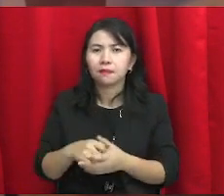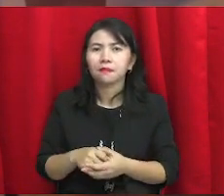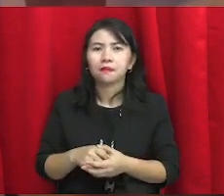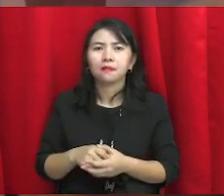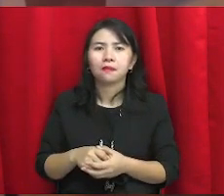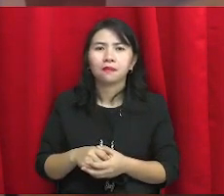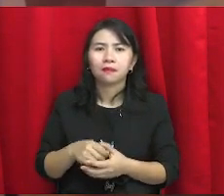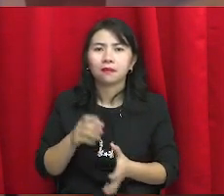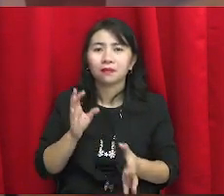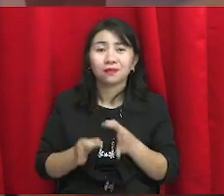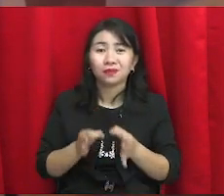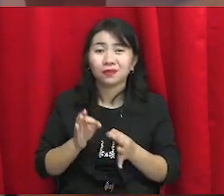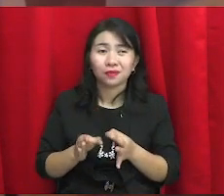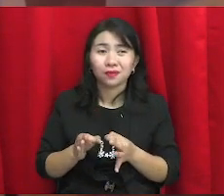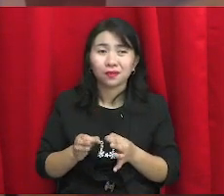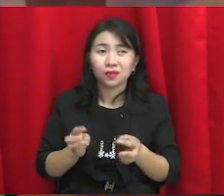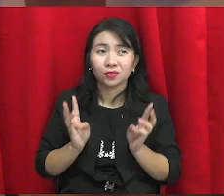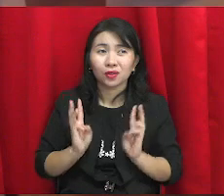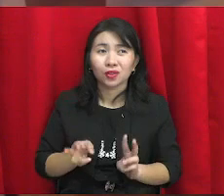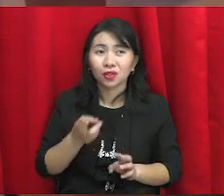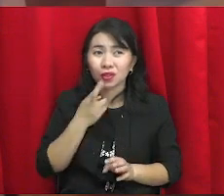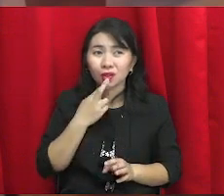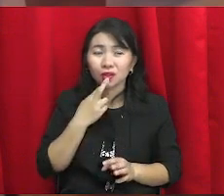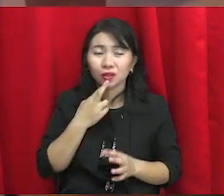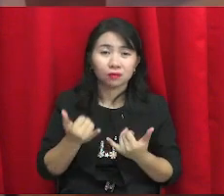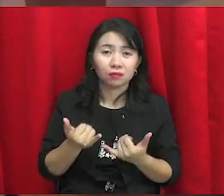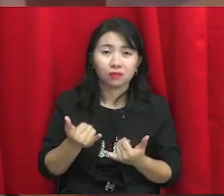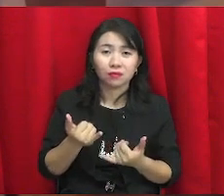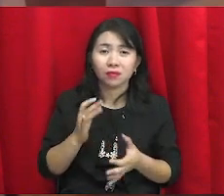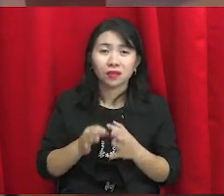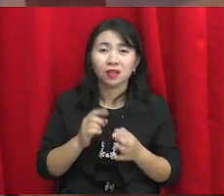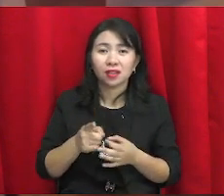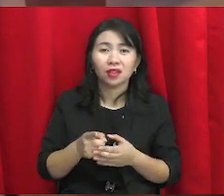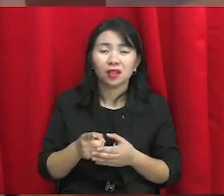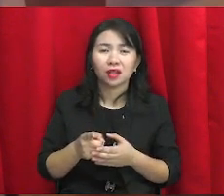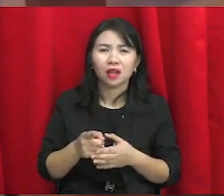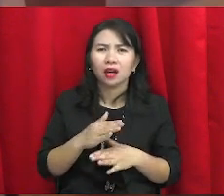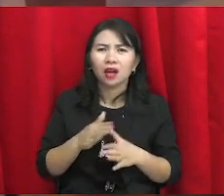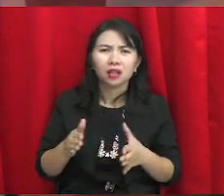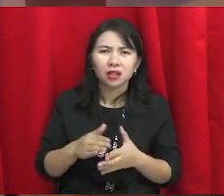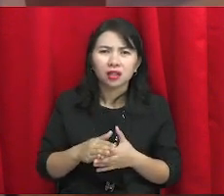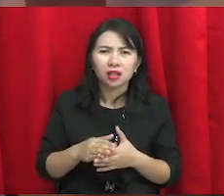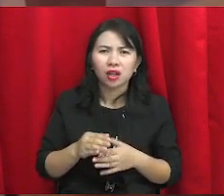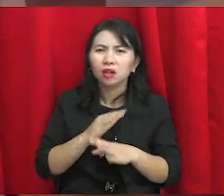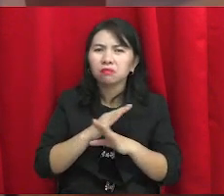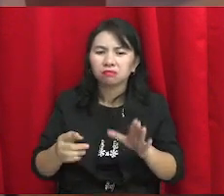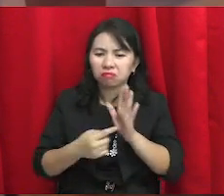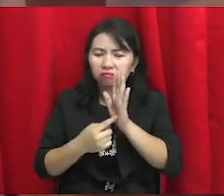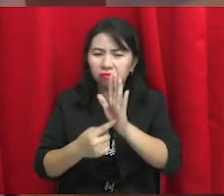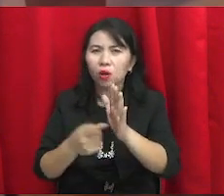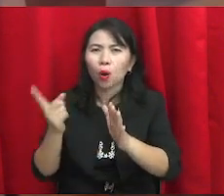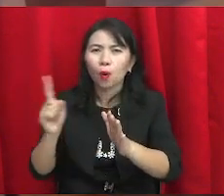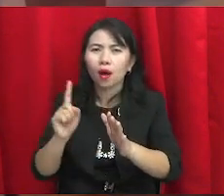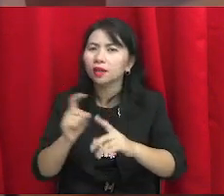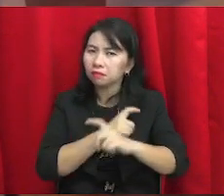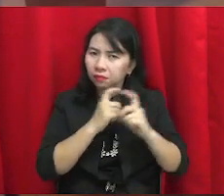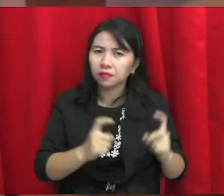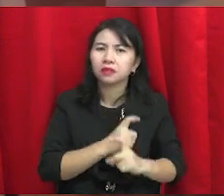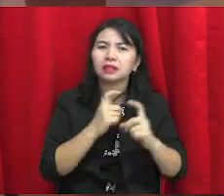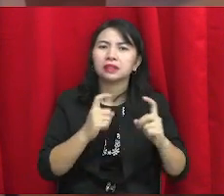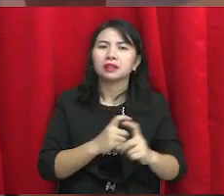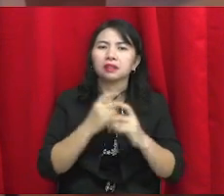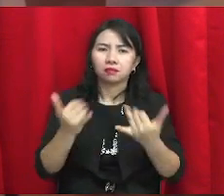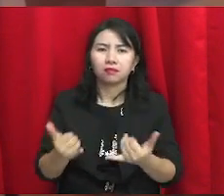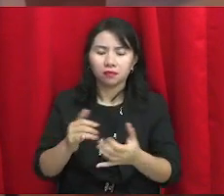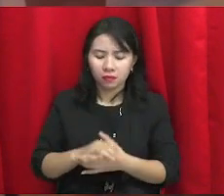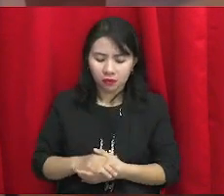mo perpekto siya. Pero pagka nagkasala siya, yes, ayaw mo pakialam. Ayaw mo bulgar ang kasalanan nila. That's Amen, right. Sir. Amen. Tama